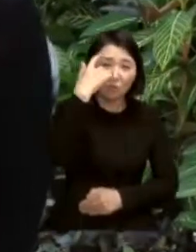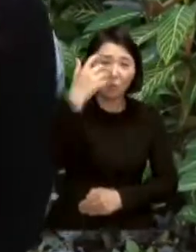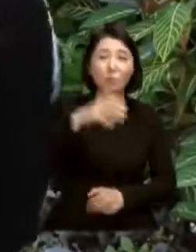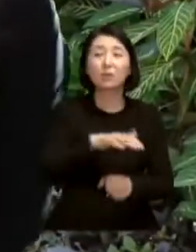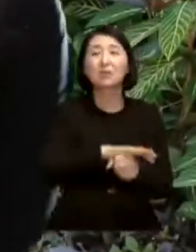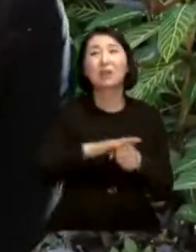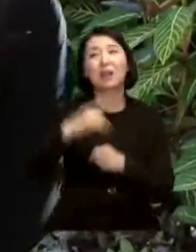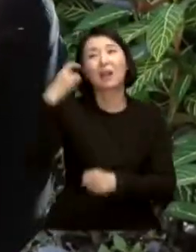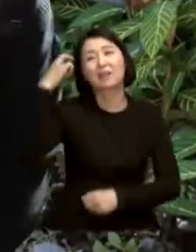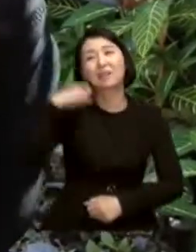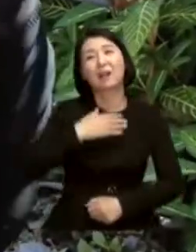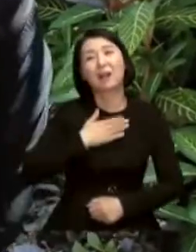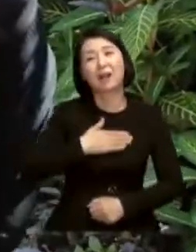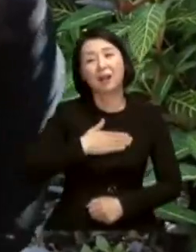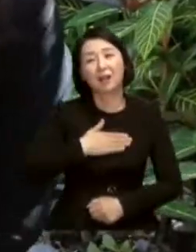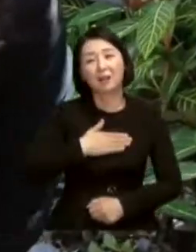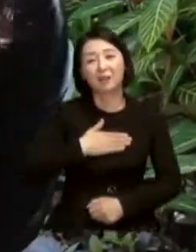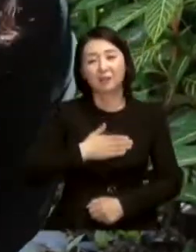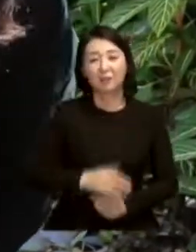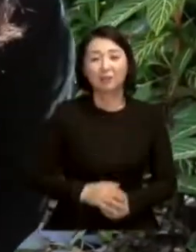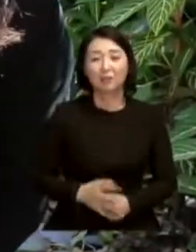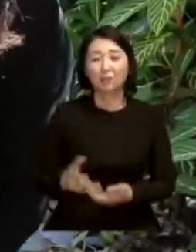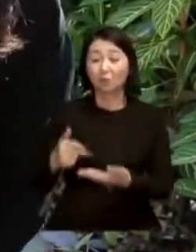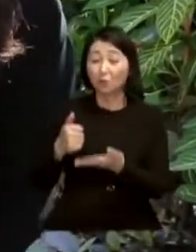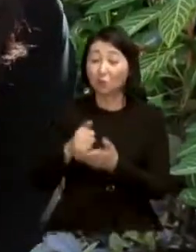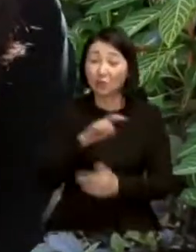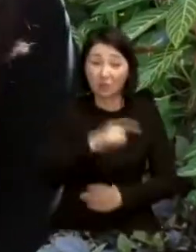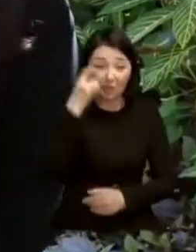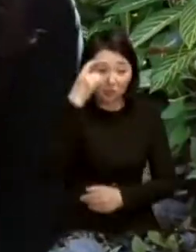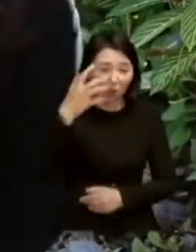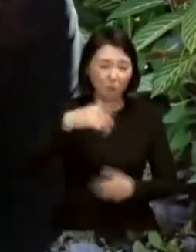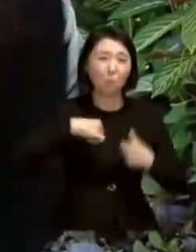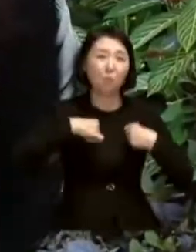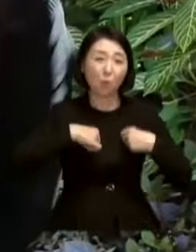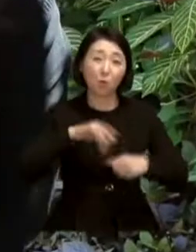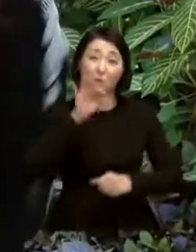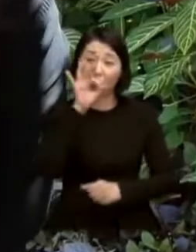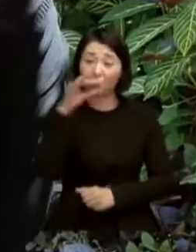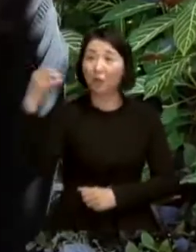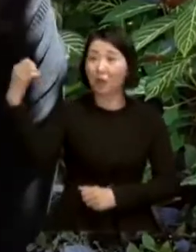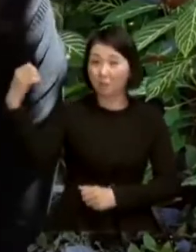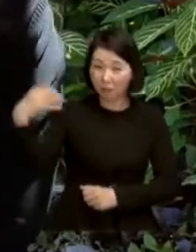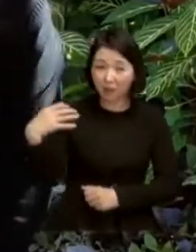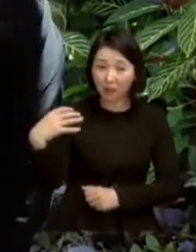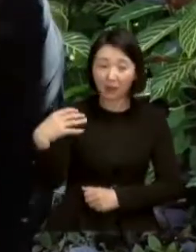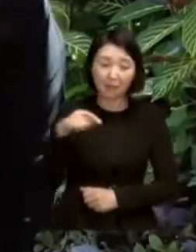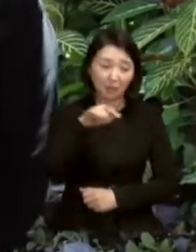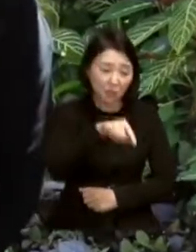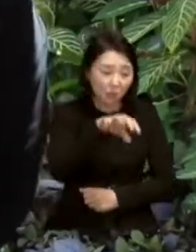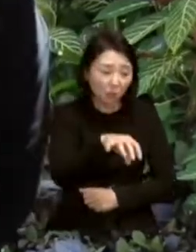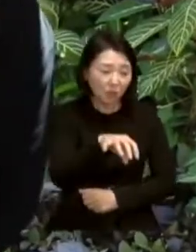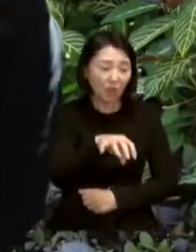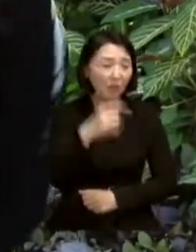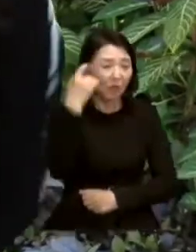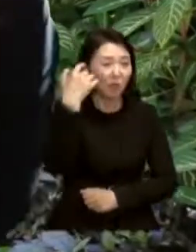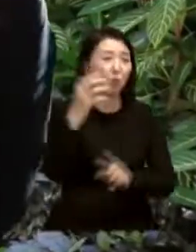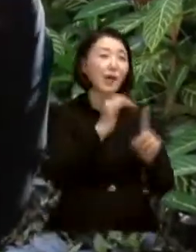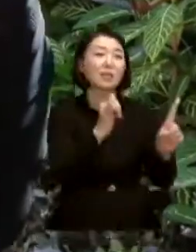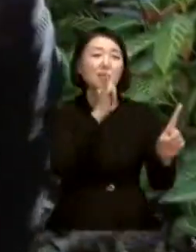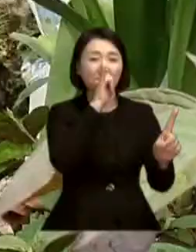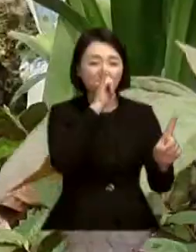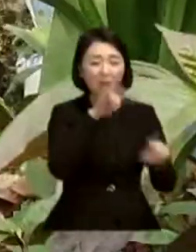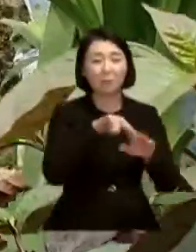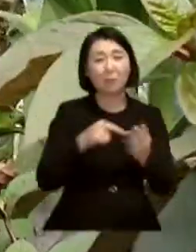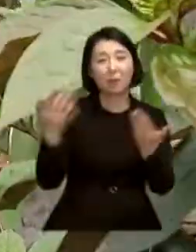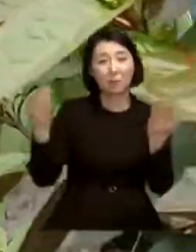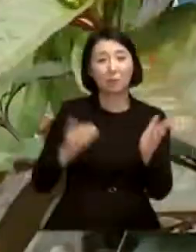사랑하심이 느껴져서 주님이 절대 이 영혼들을 포기할 수 없다. 이곳에 한 영혼이 있다라는 그런 마음을